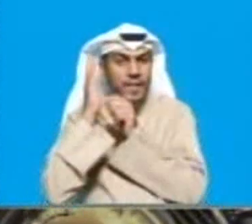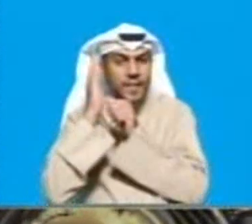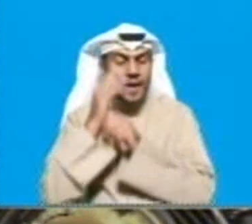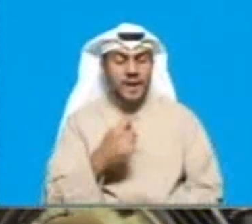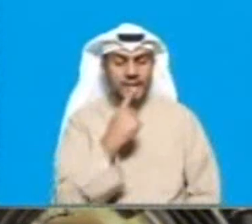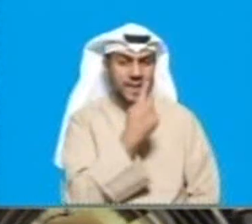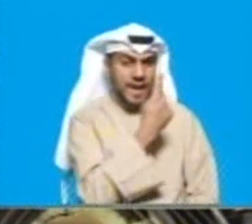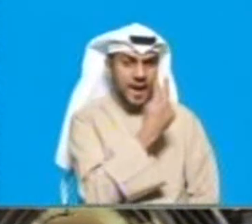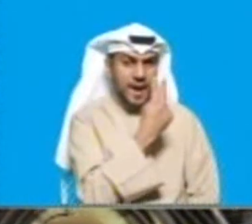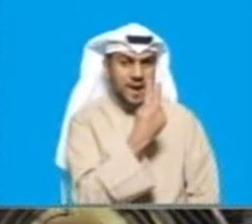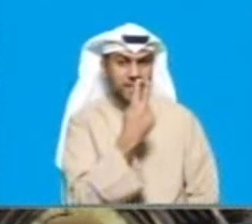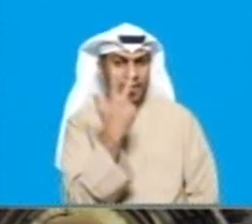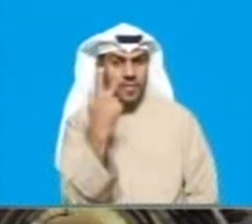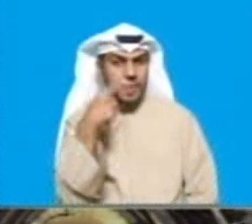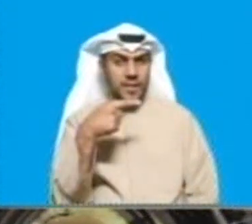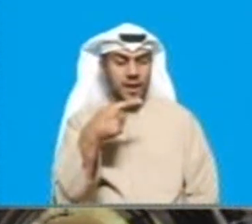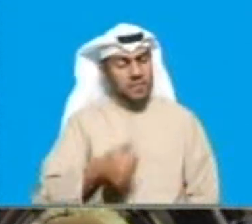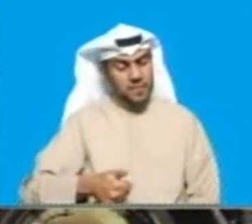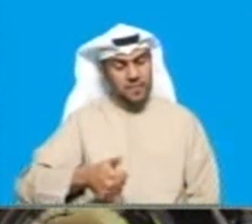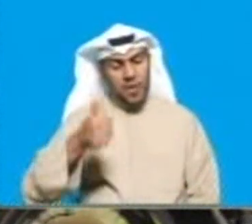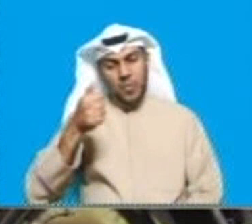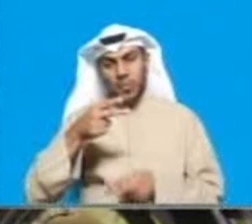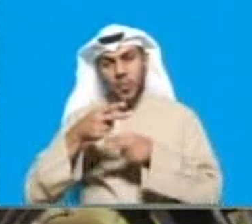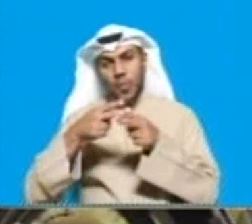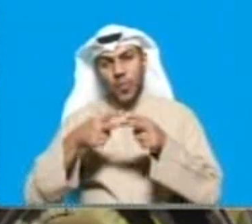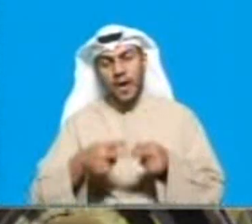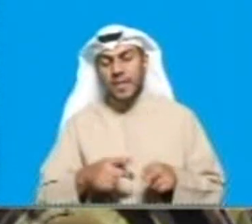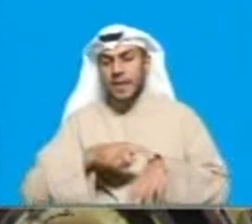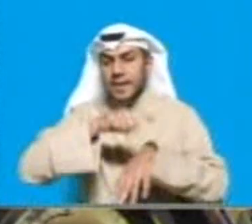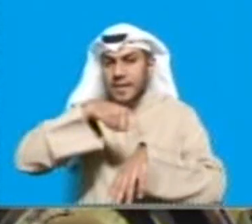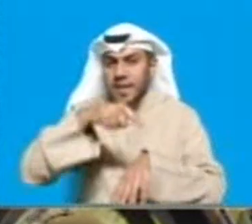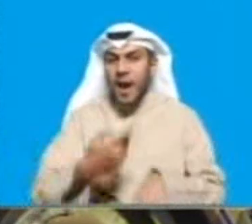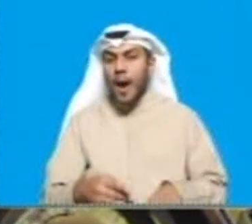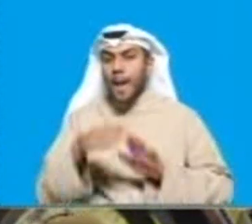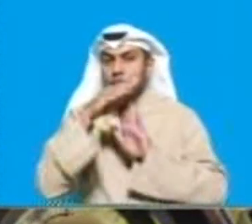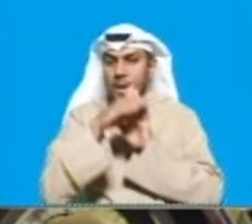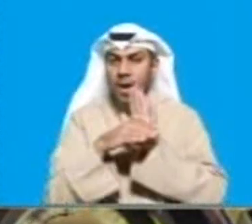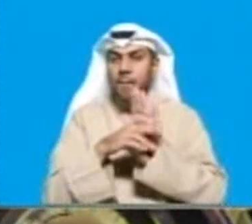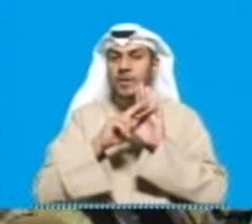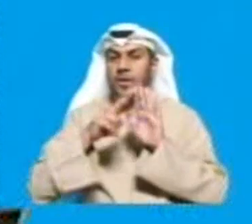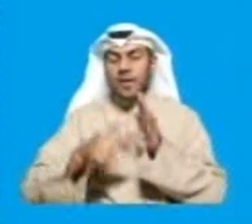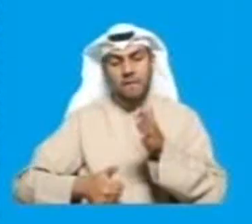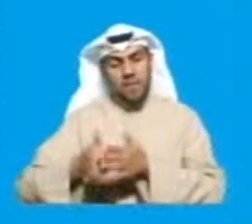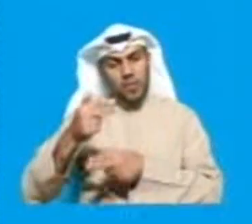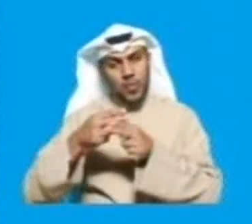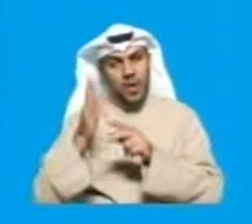جهودها بتحقيقها المركز الأول في تصنيف وعدد ساعات البرامج بأرقام قياسية مشرفة.